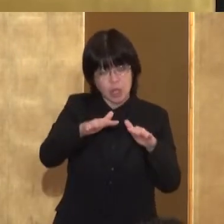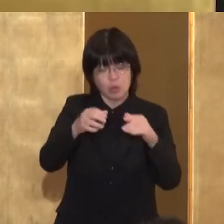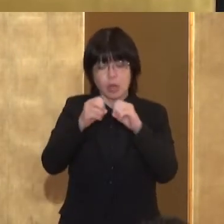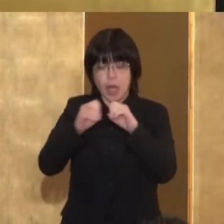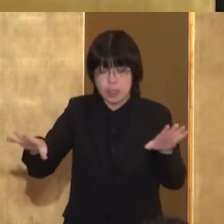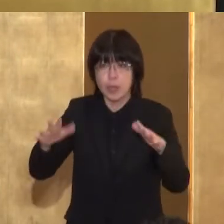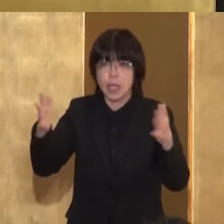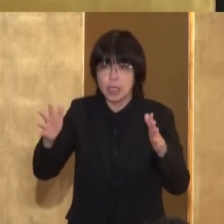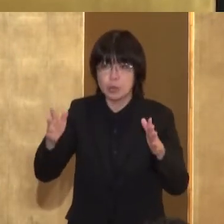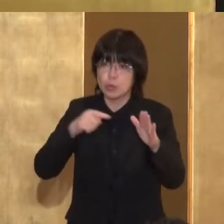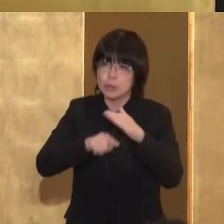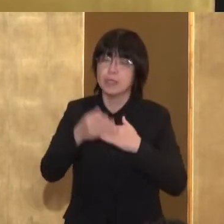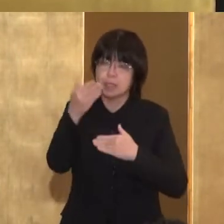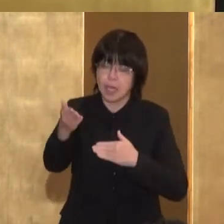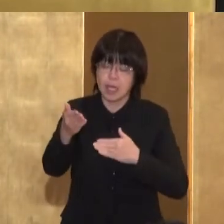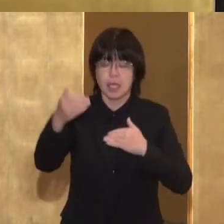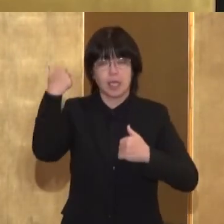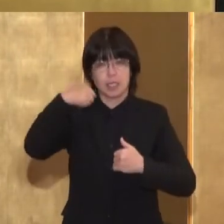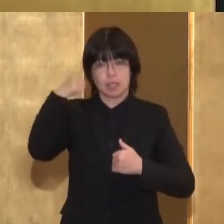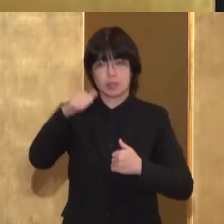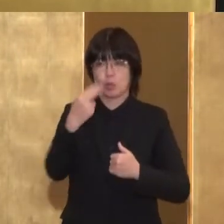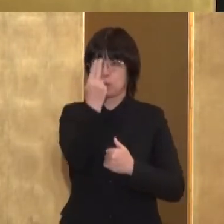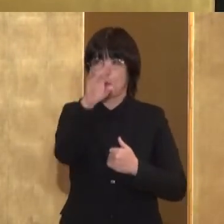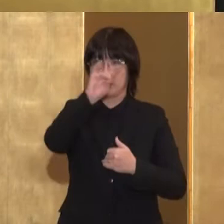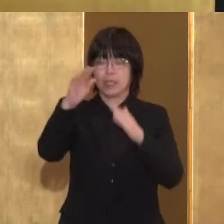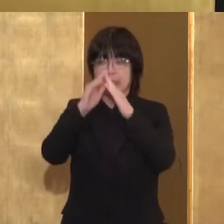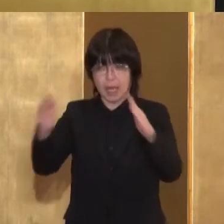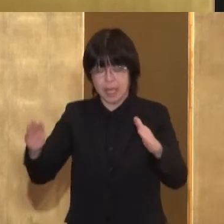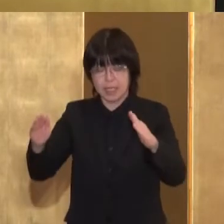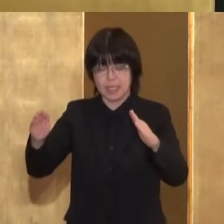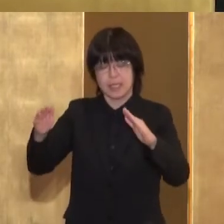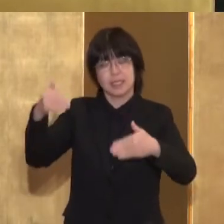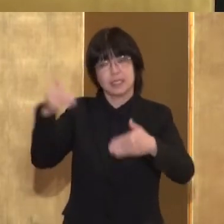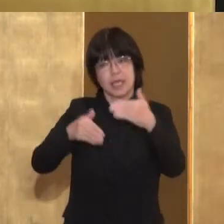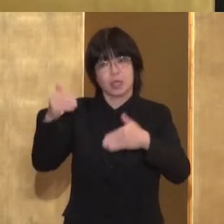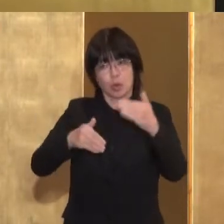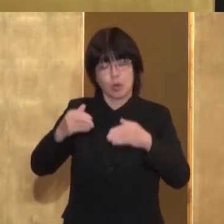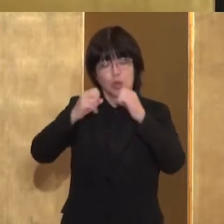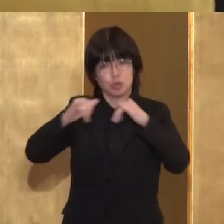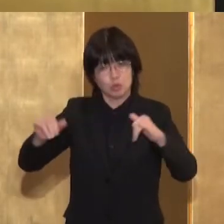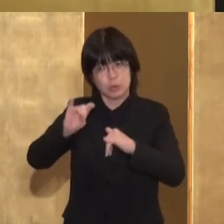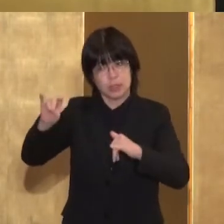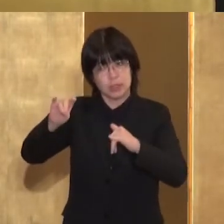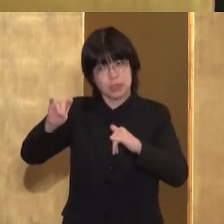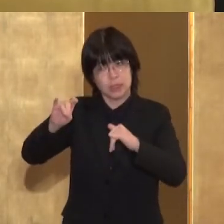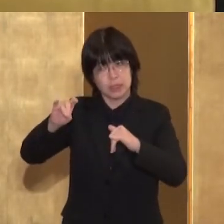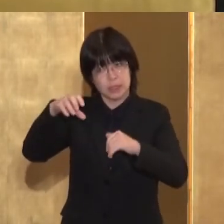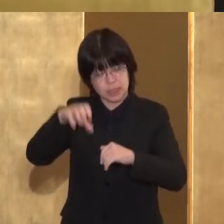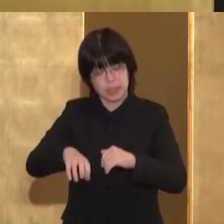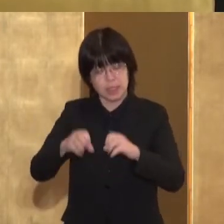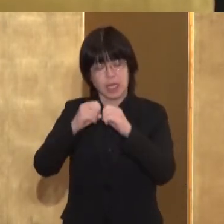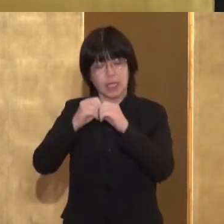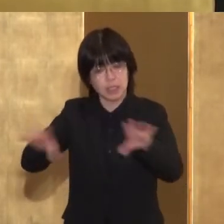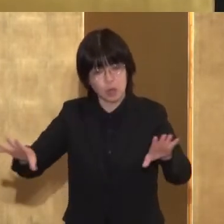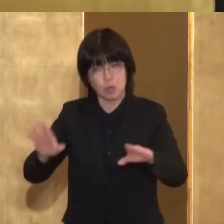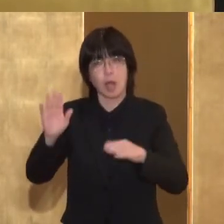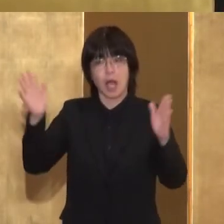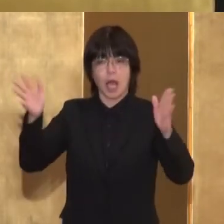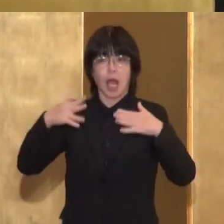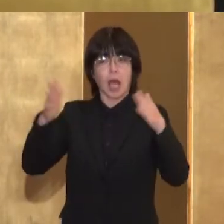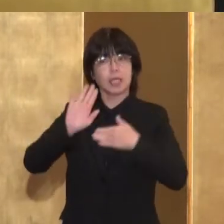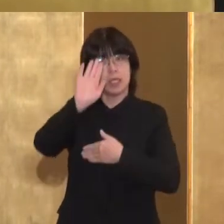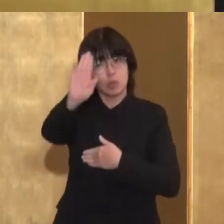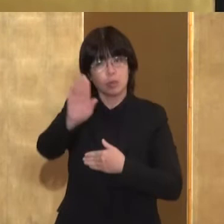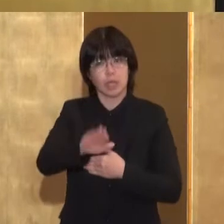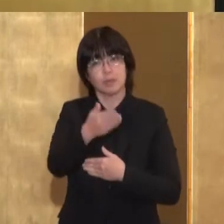しますと、夏の都議会議員選挙や衆議院の区割り変更がある中で、衆議院の解散は秋以降になるのでしょうか。総理のお考えを